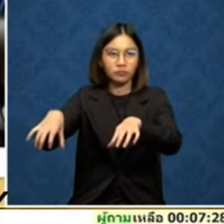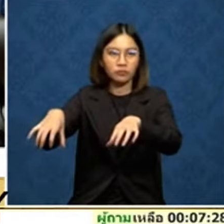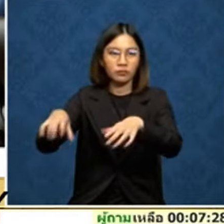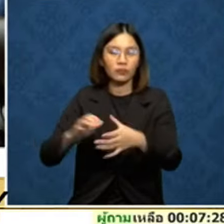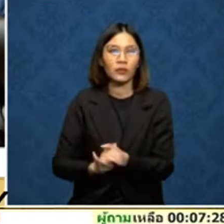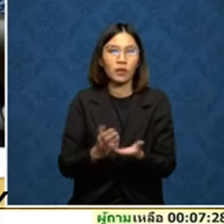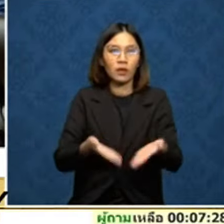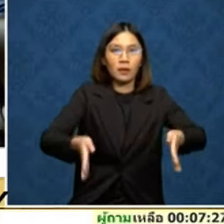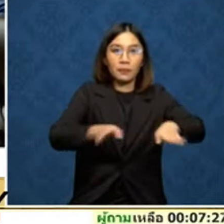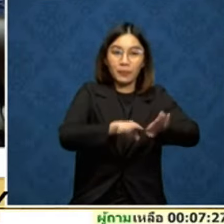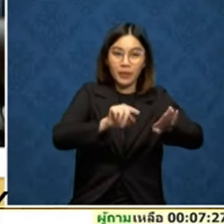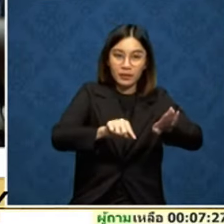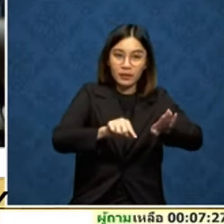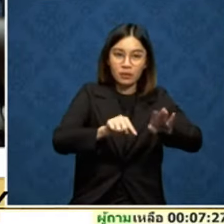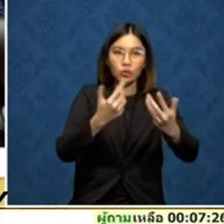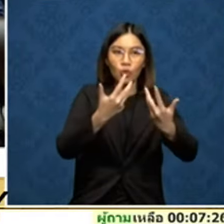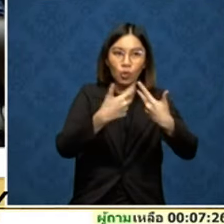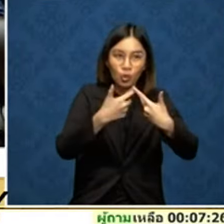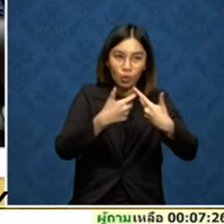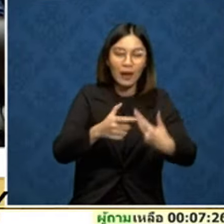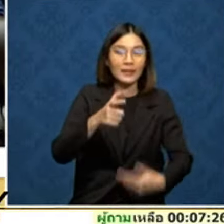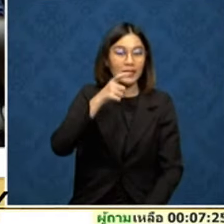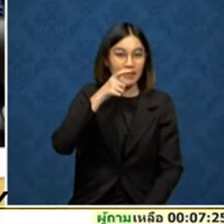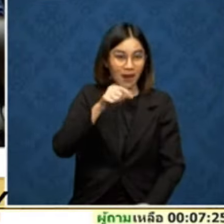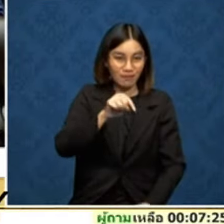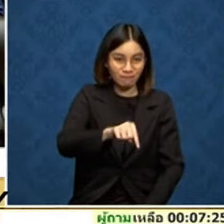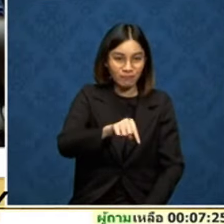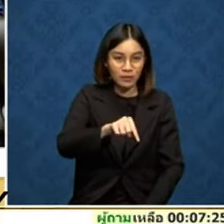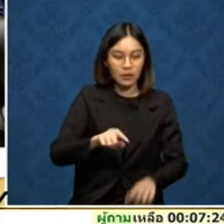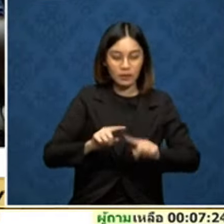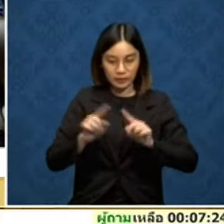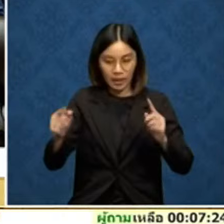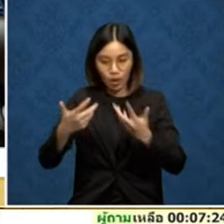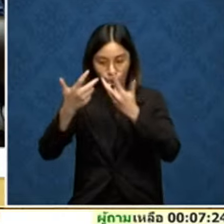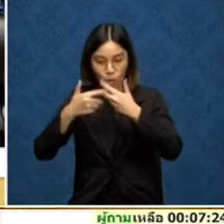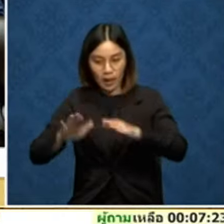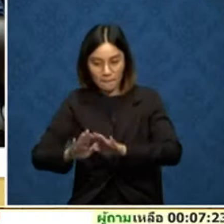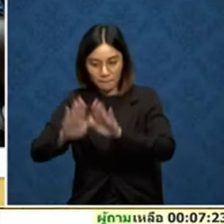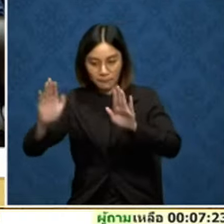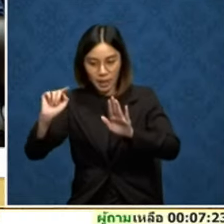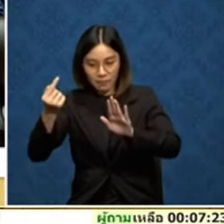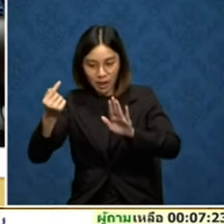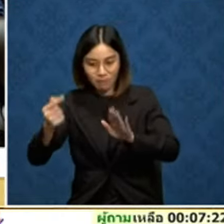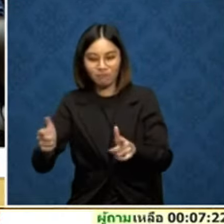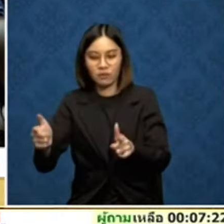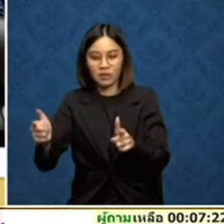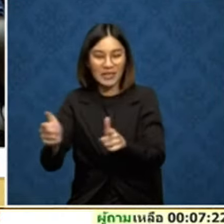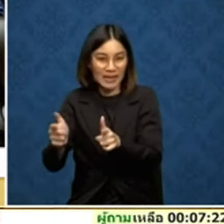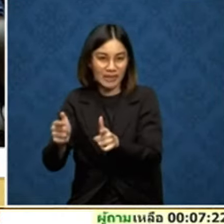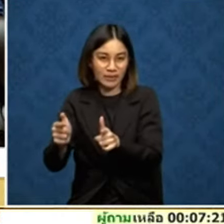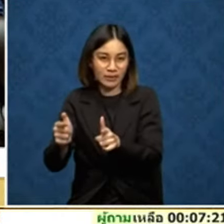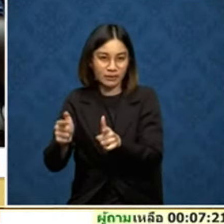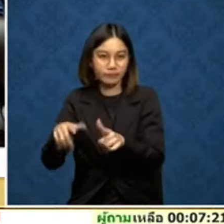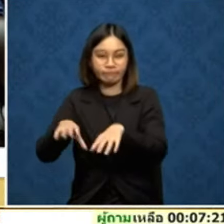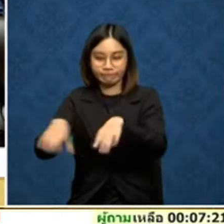ที่ปิดไปเนี่ยก็เป็นโรงงานขนาดใหญ่ในขณะที่โรงงานที่มาเปิดเนี่ยกลายเป็นโรงงานที่มีขนาดเล็ก